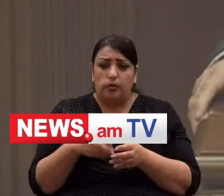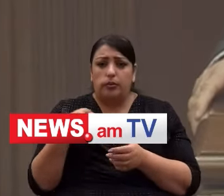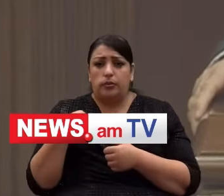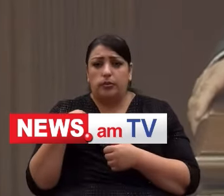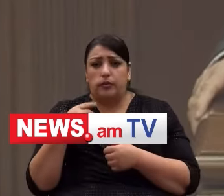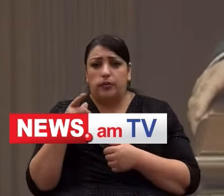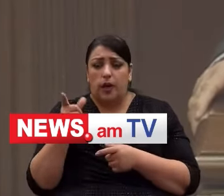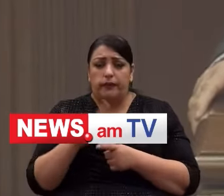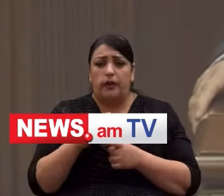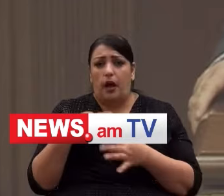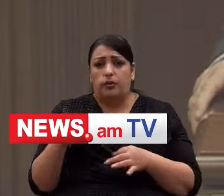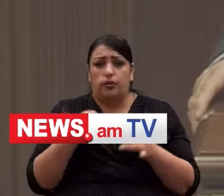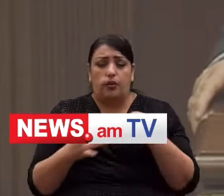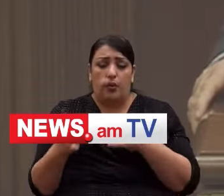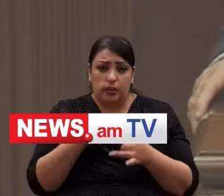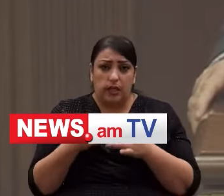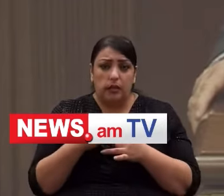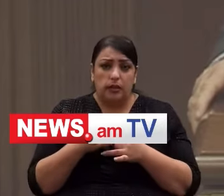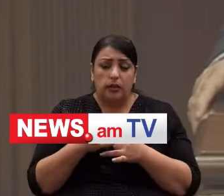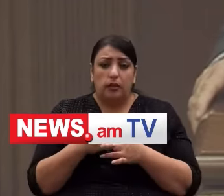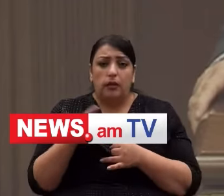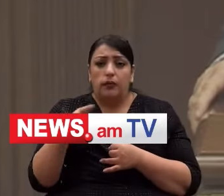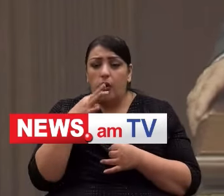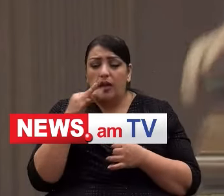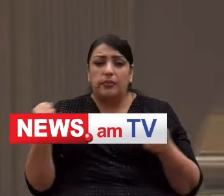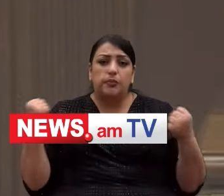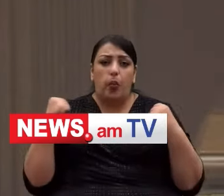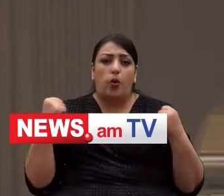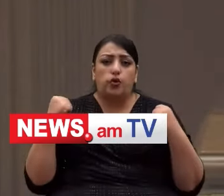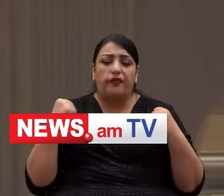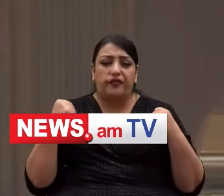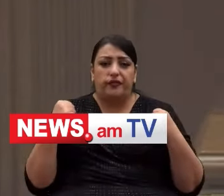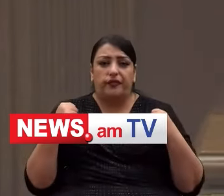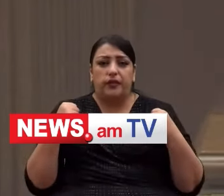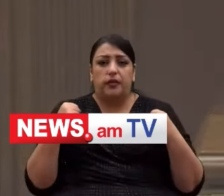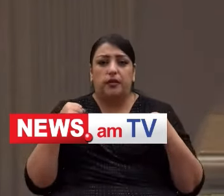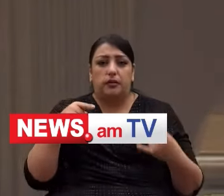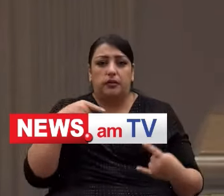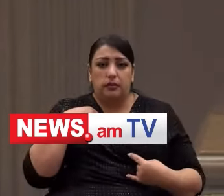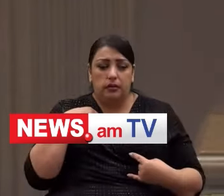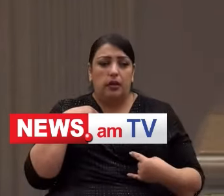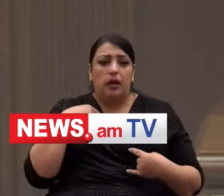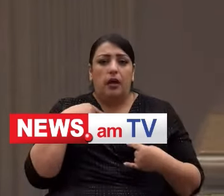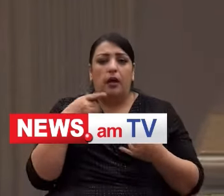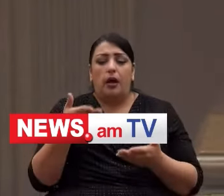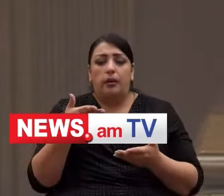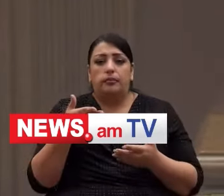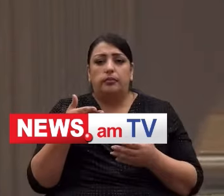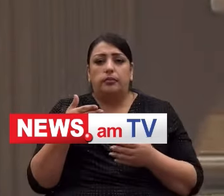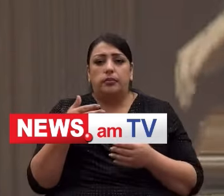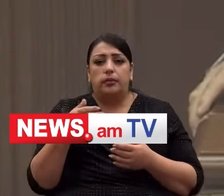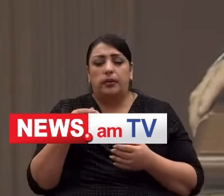ավելազատ խոսեինք, որ ասենք սպարտիվկայով եւ մատանին ավտոյի բանալին մատի